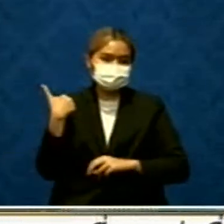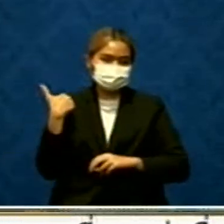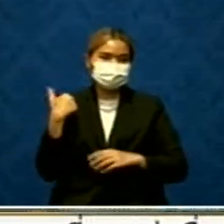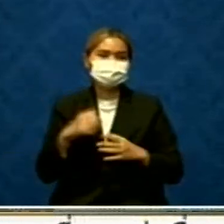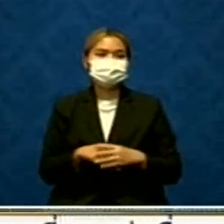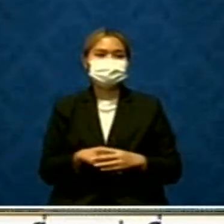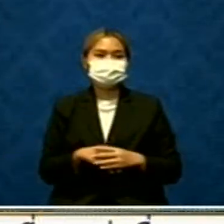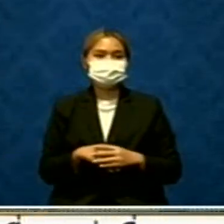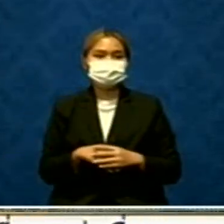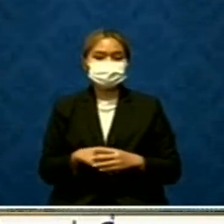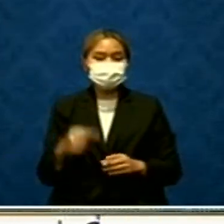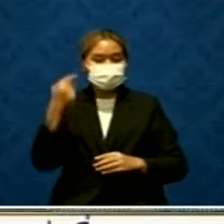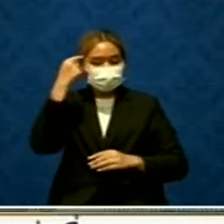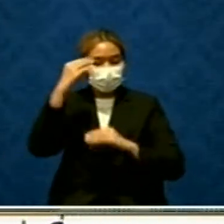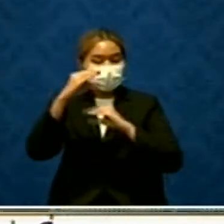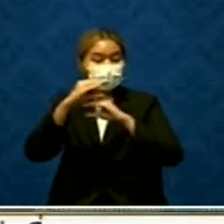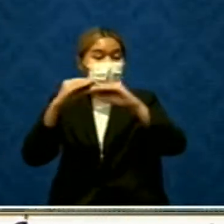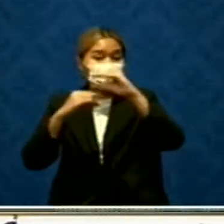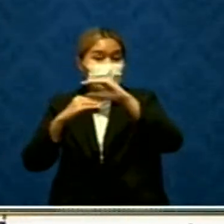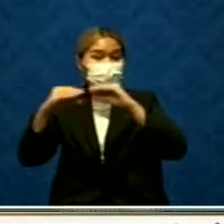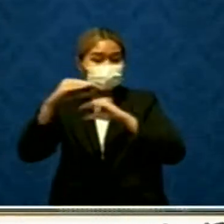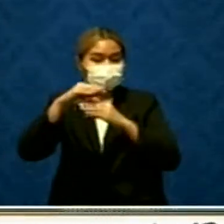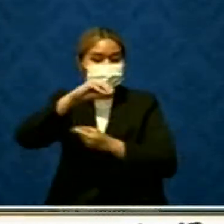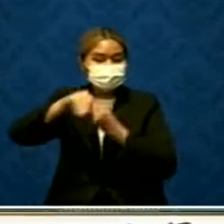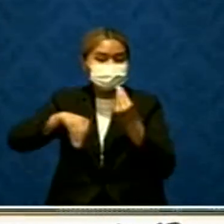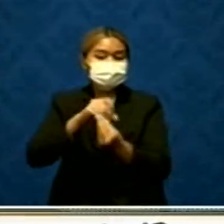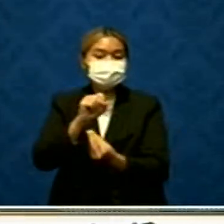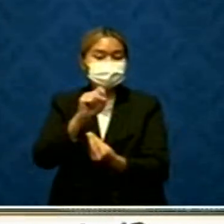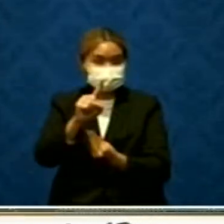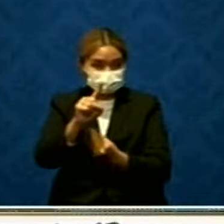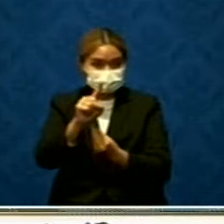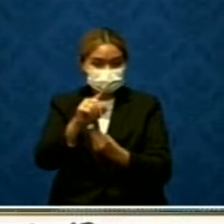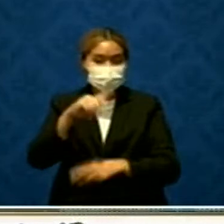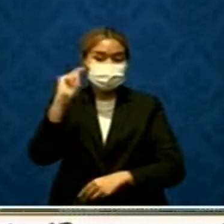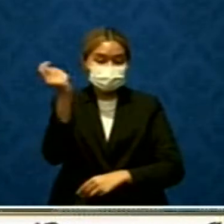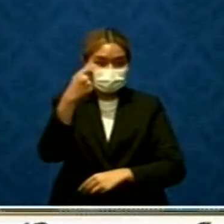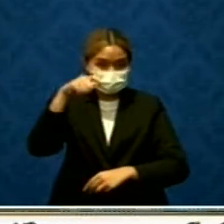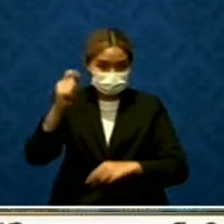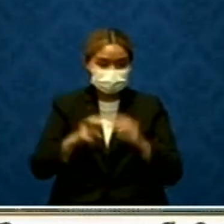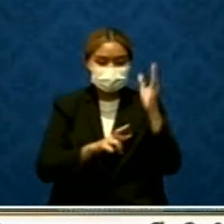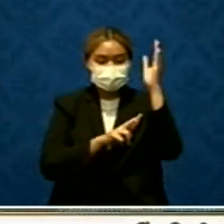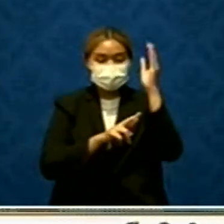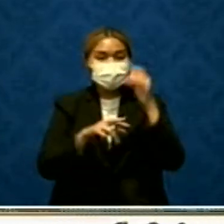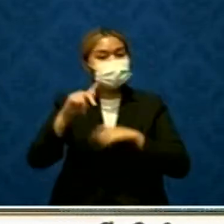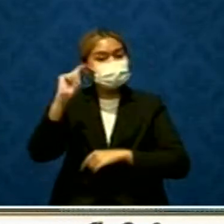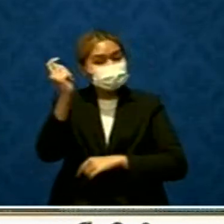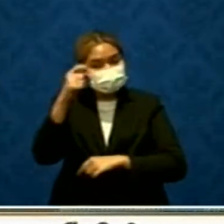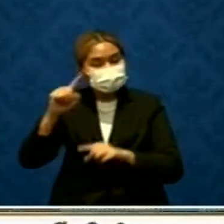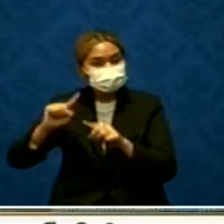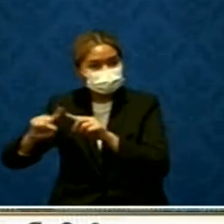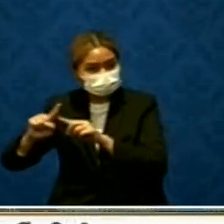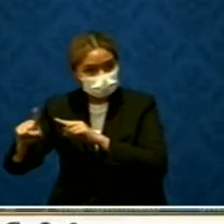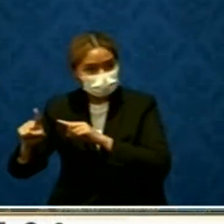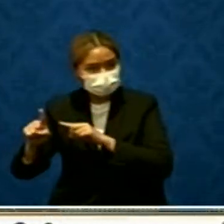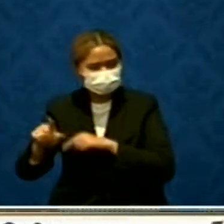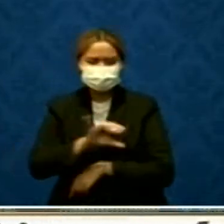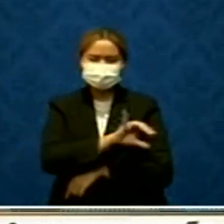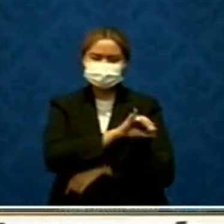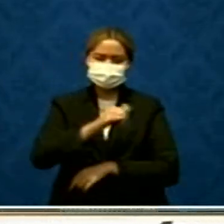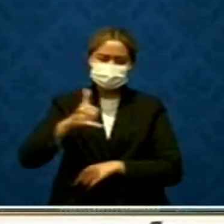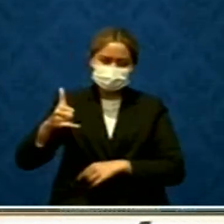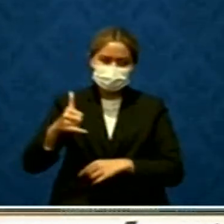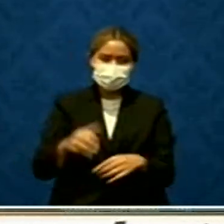คียงกับโครงการเศรษฐกิจกระบี่ขนอมนะครับซึ่งของกระบี่ขนอมหรือว่าสตูลสงขลาหรือทวายแหลม